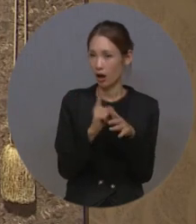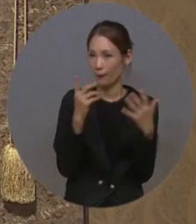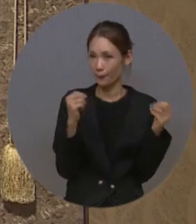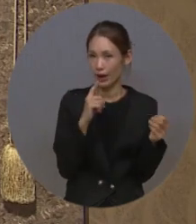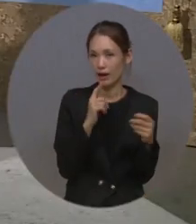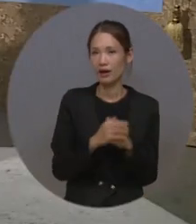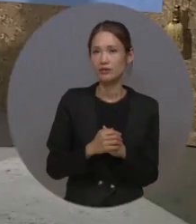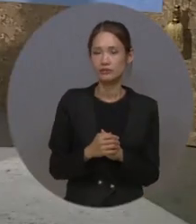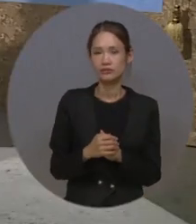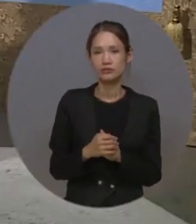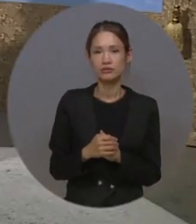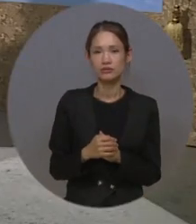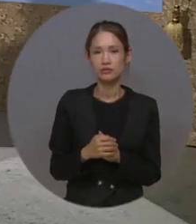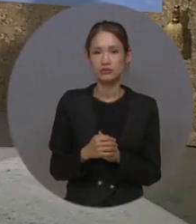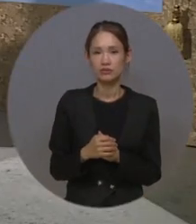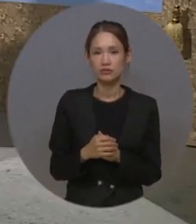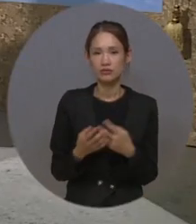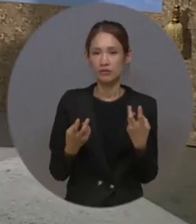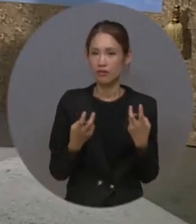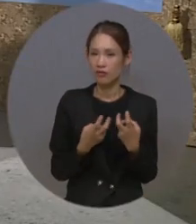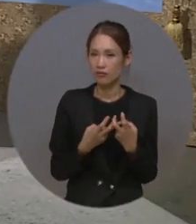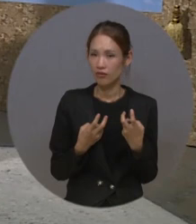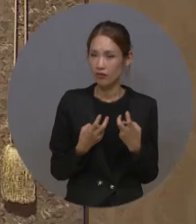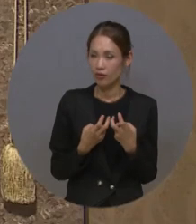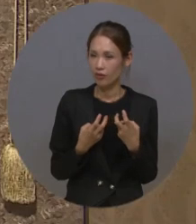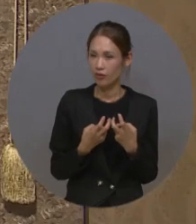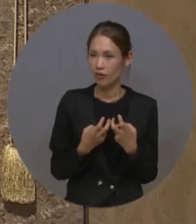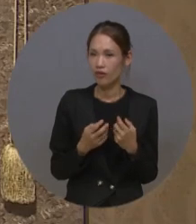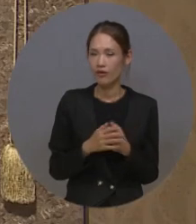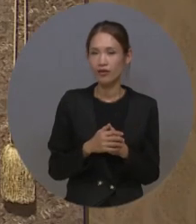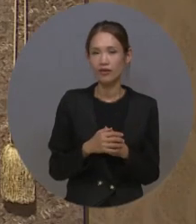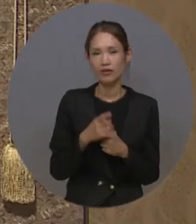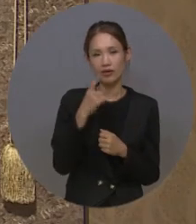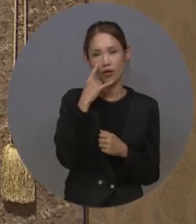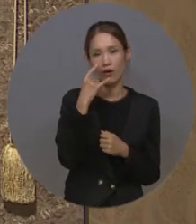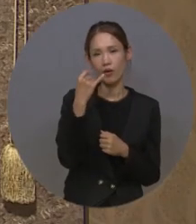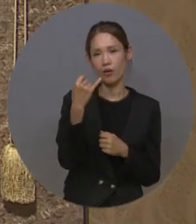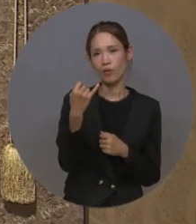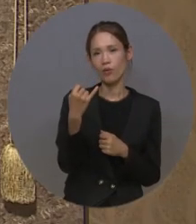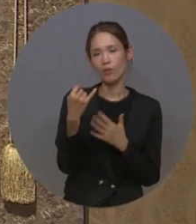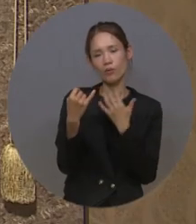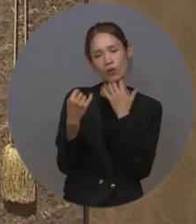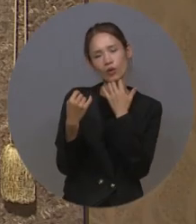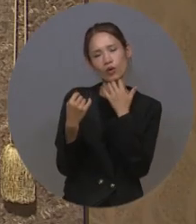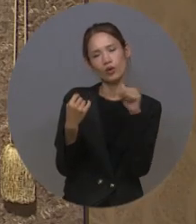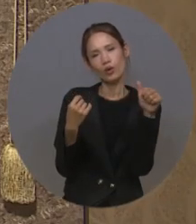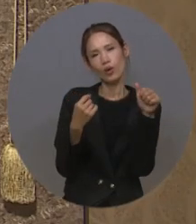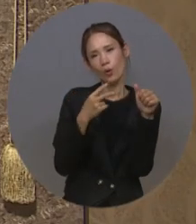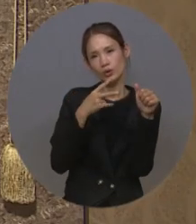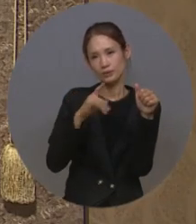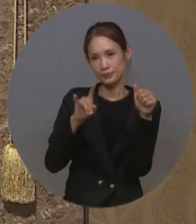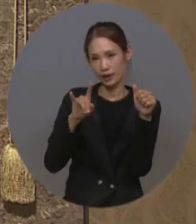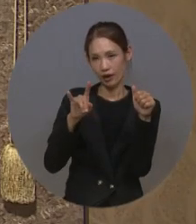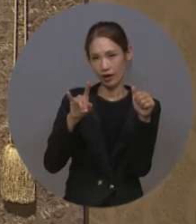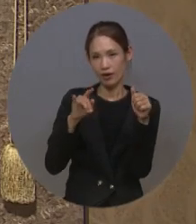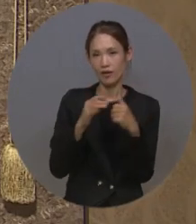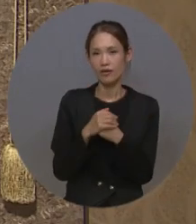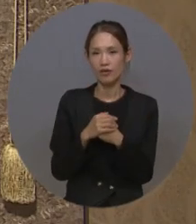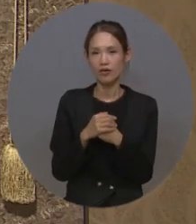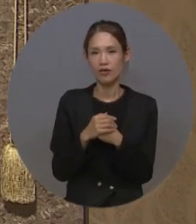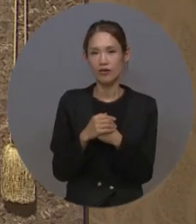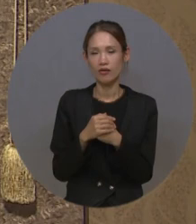그런 거죠. 그래서 어떻게? 그래서 네. 어머니가 50대가 되셨을 때